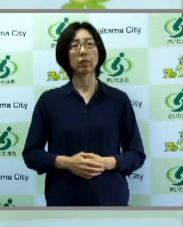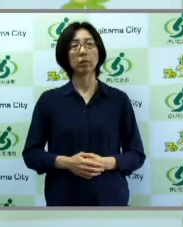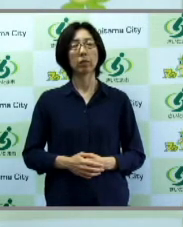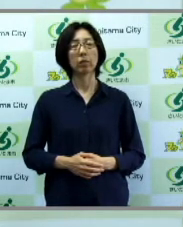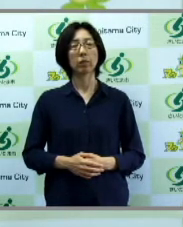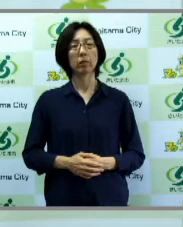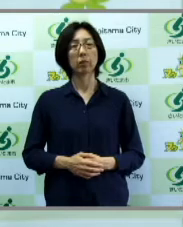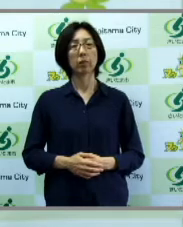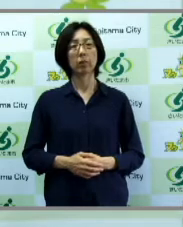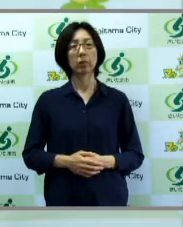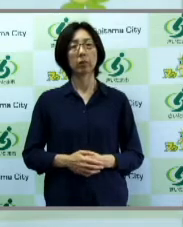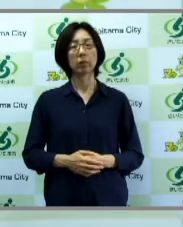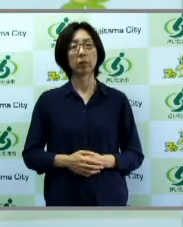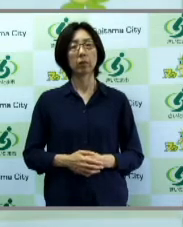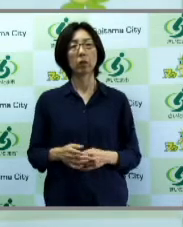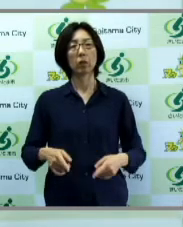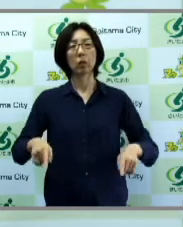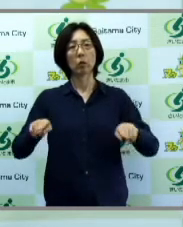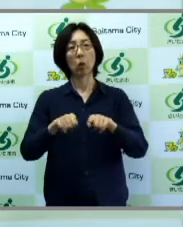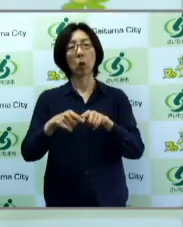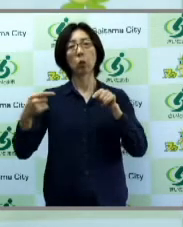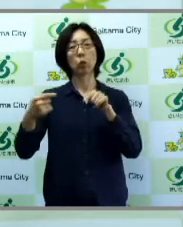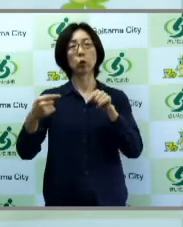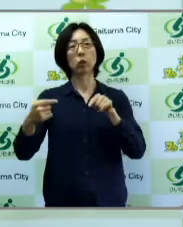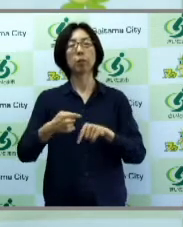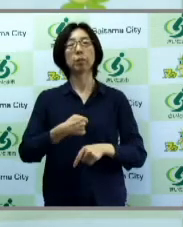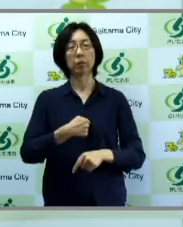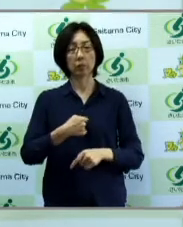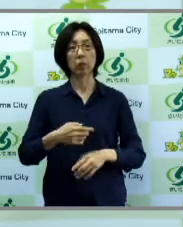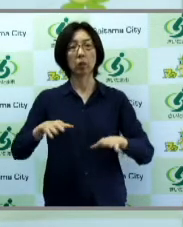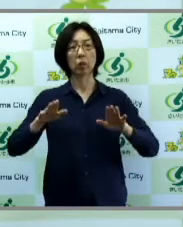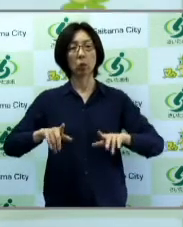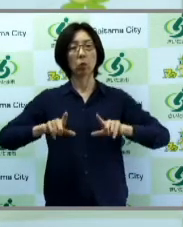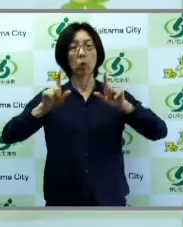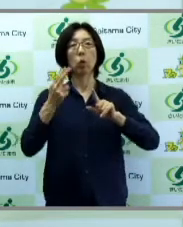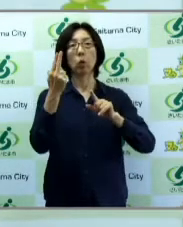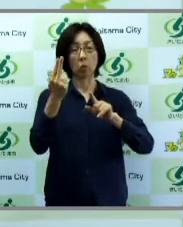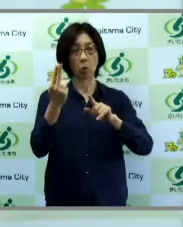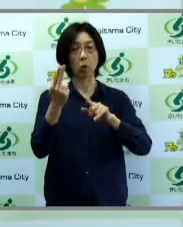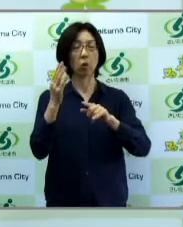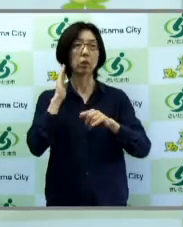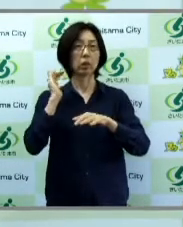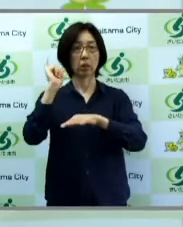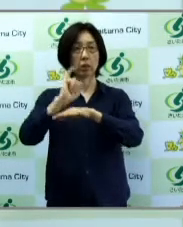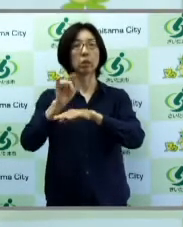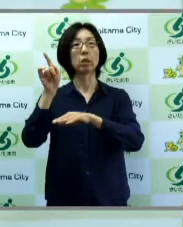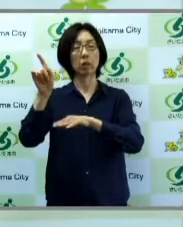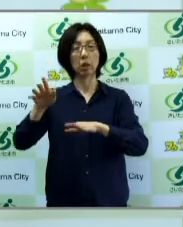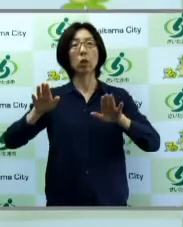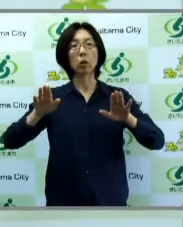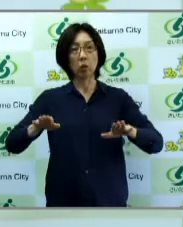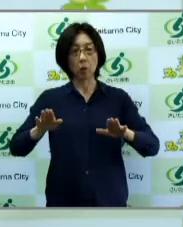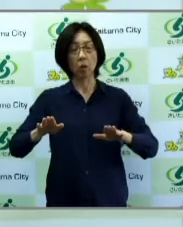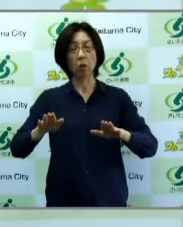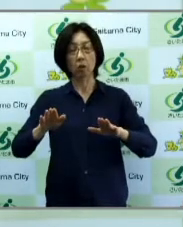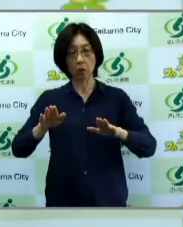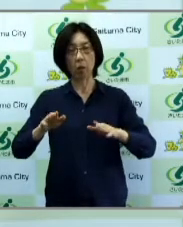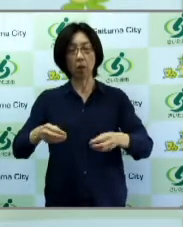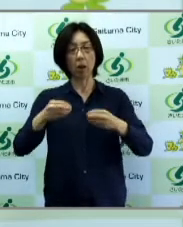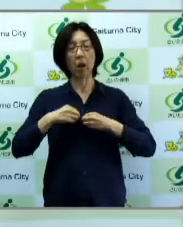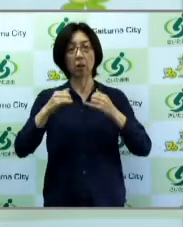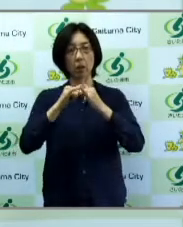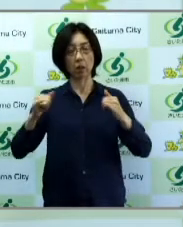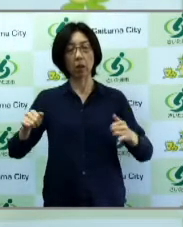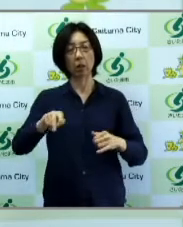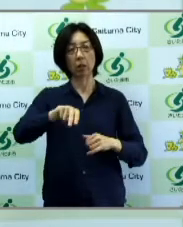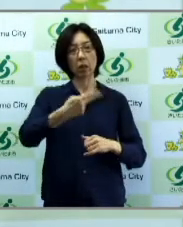共同通信の白川です。はい、今日都知事が今日新たに報告された感染者数が過去最多の280人台に